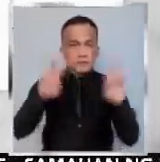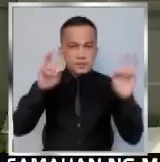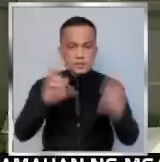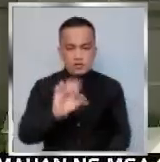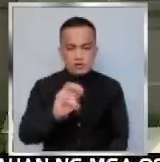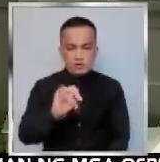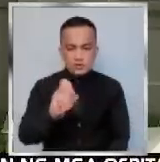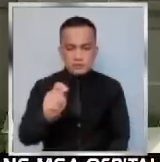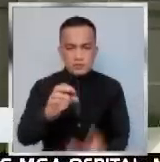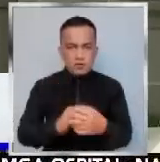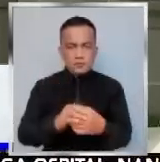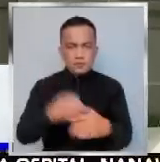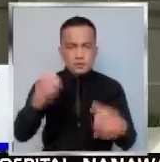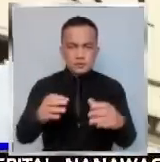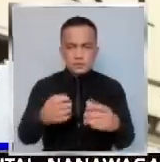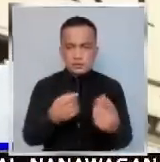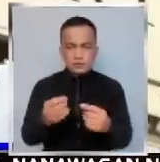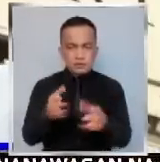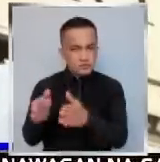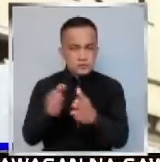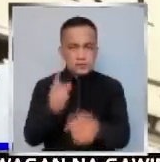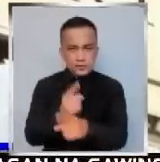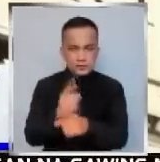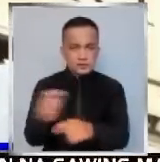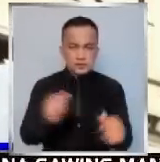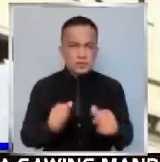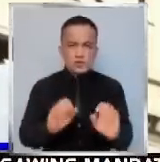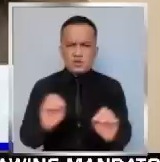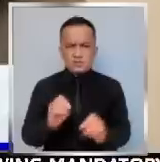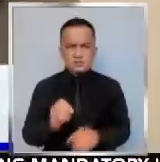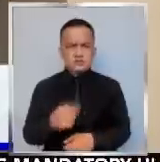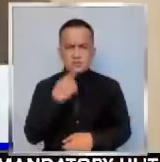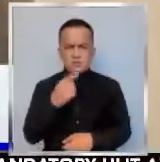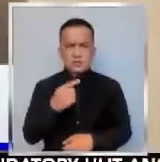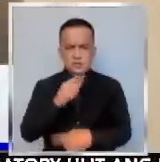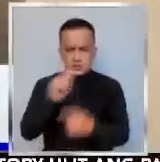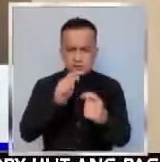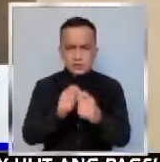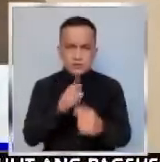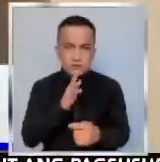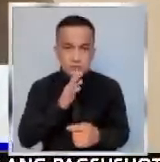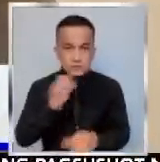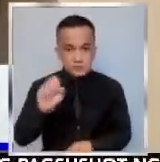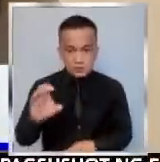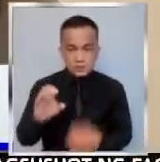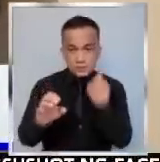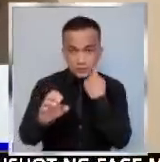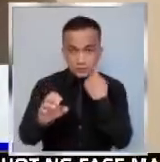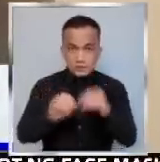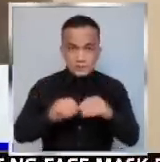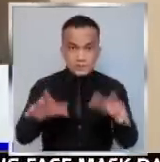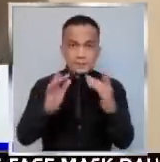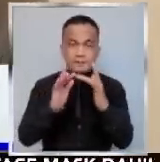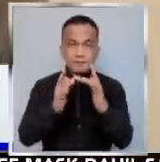aksyon. Walang binanggit ang Korte Suprema kung anong eksaktong pahayag ang tinutukoy nila. Pero kamakailan, kumalat sa social media ang